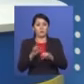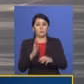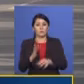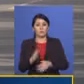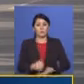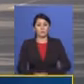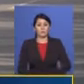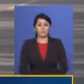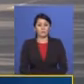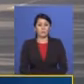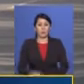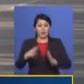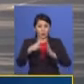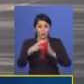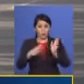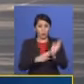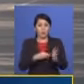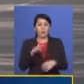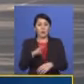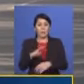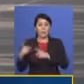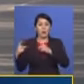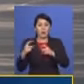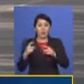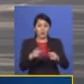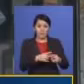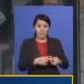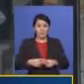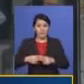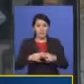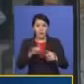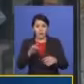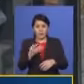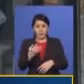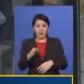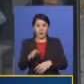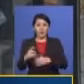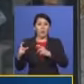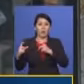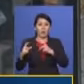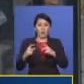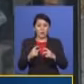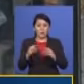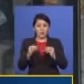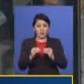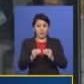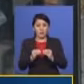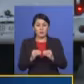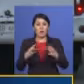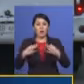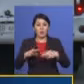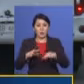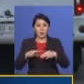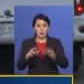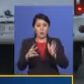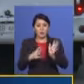тарқатады. 19М автобусы Сапаржай Заречный кенті бағытымен жүреді. Тасмалдаушының қарабағында 10 көлік бар. Алайда оның